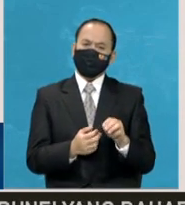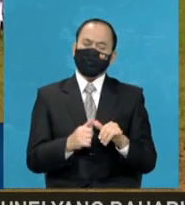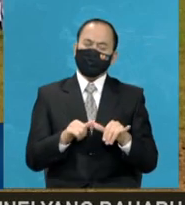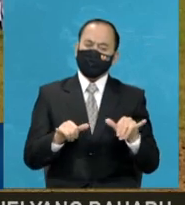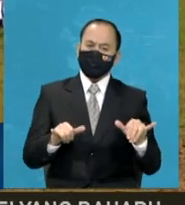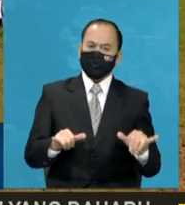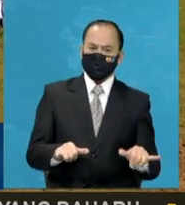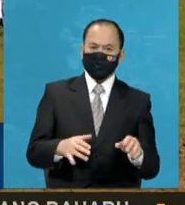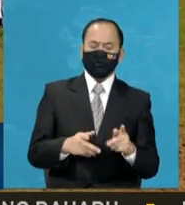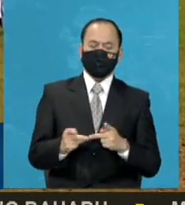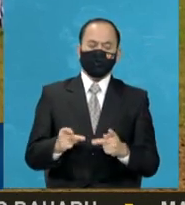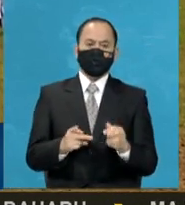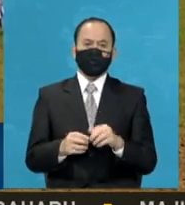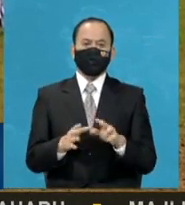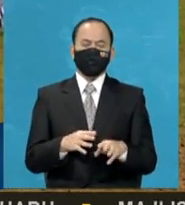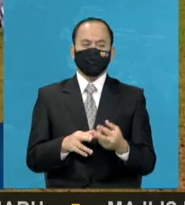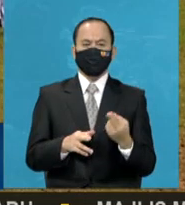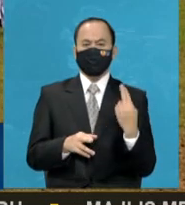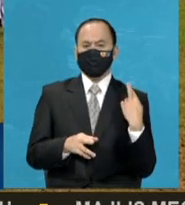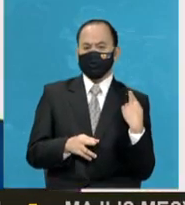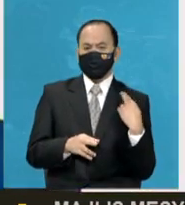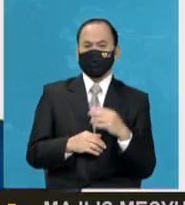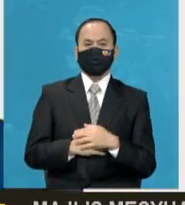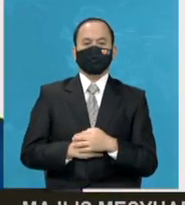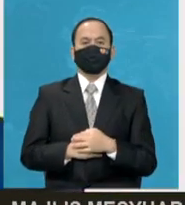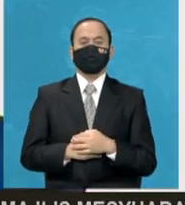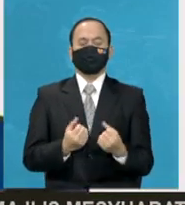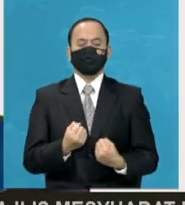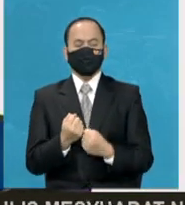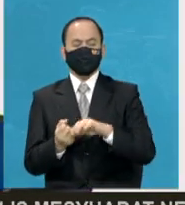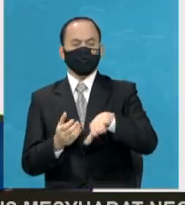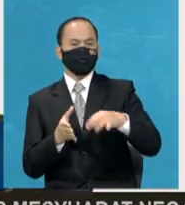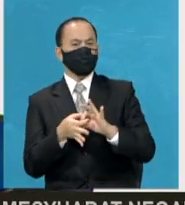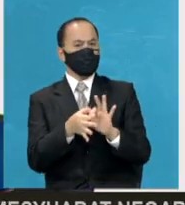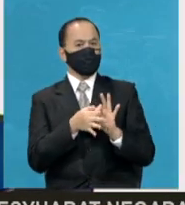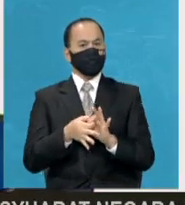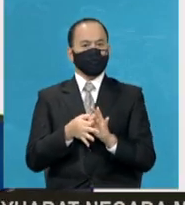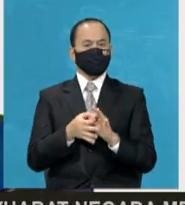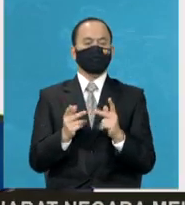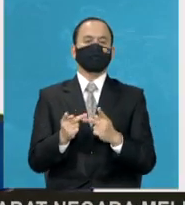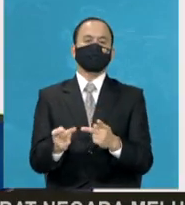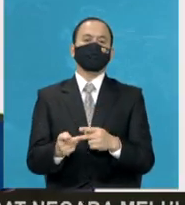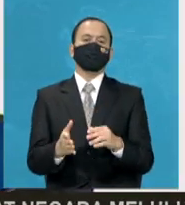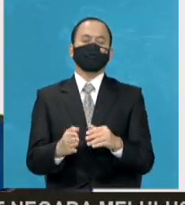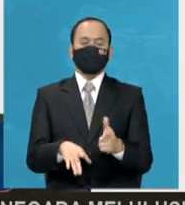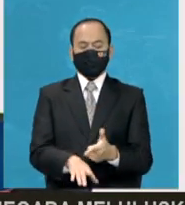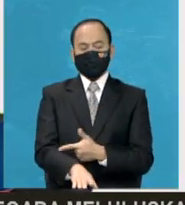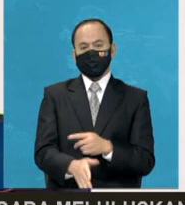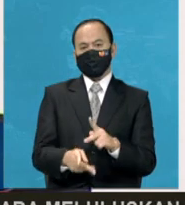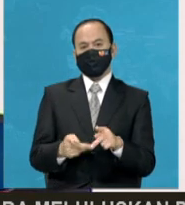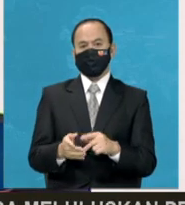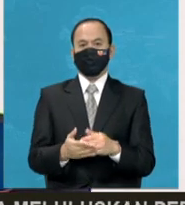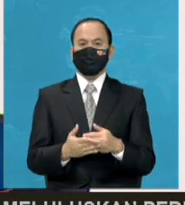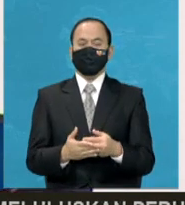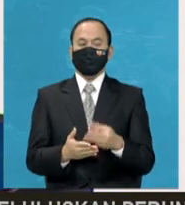maupun yang telah Bessara atas segala sokongan dan kerjasama disepanjang penghematan beliau sementara itu